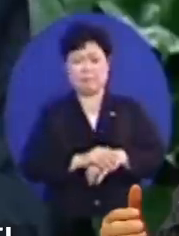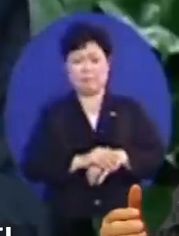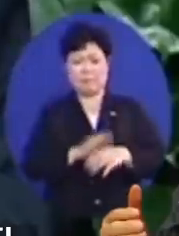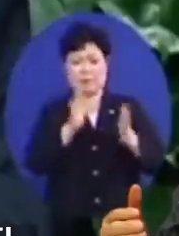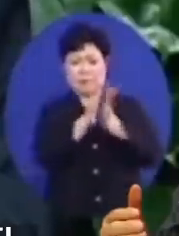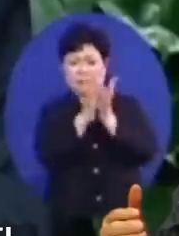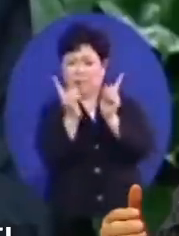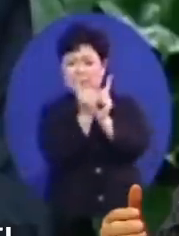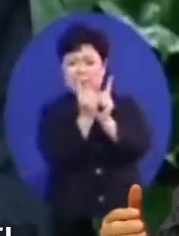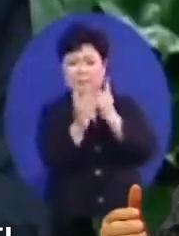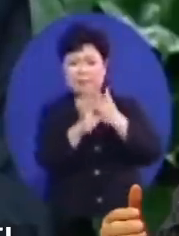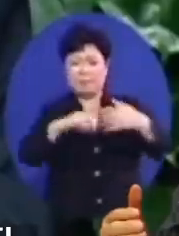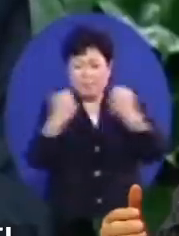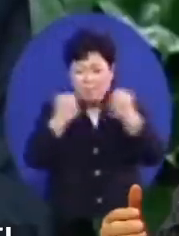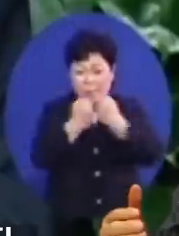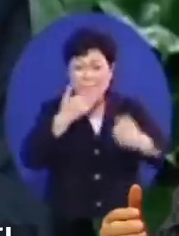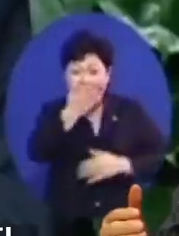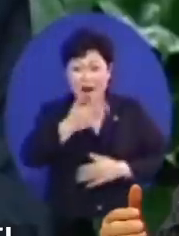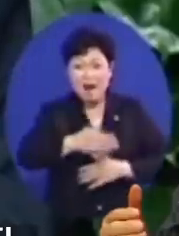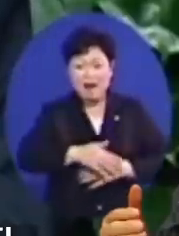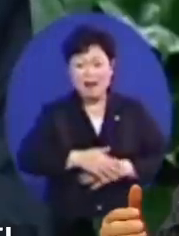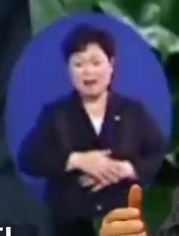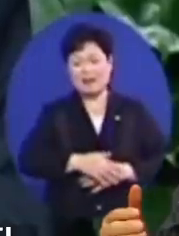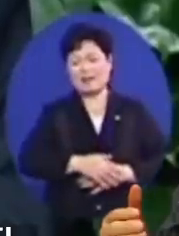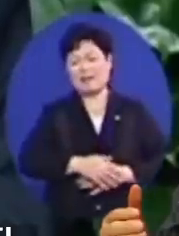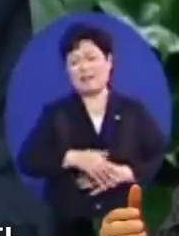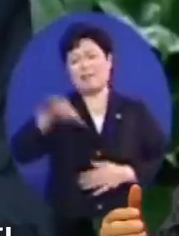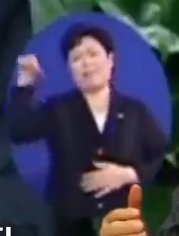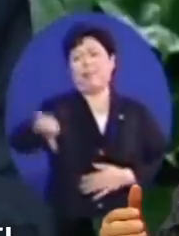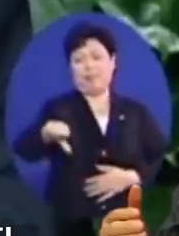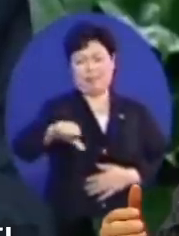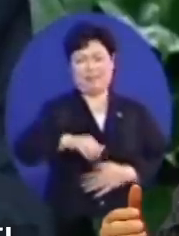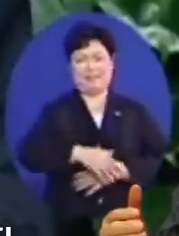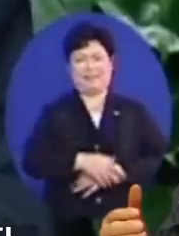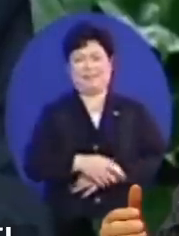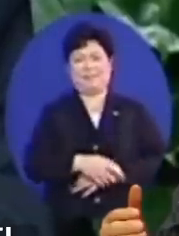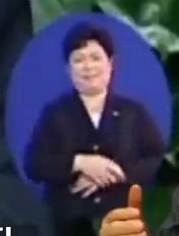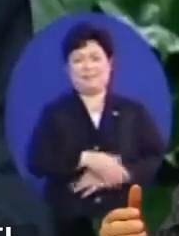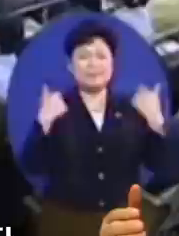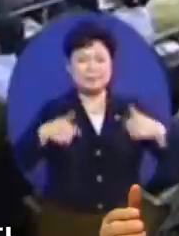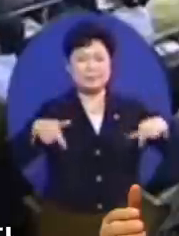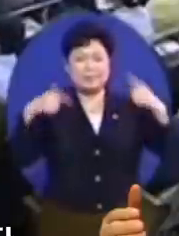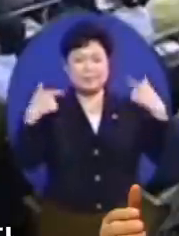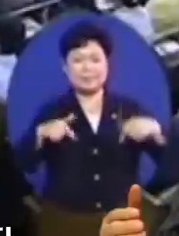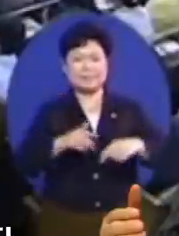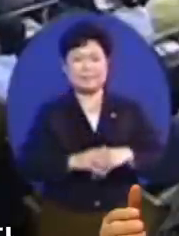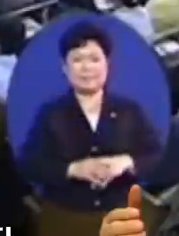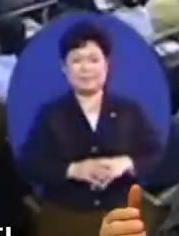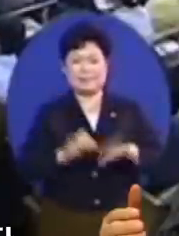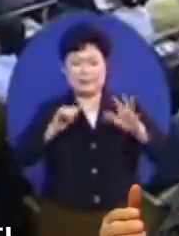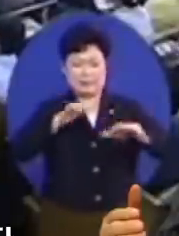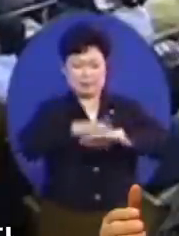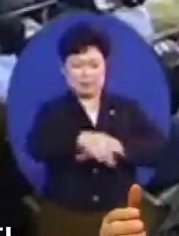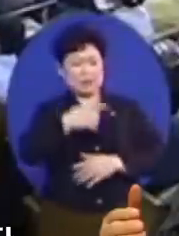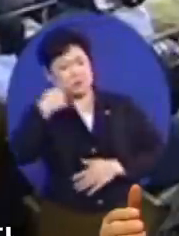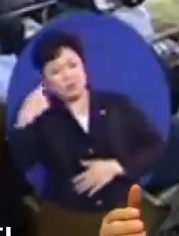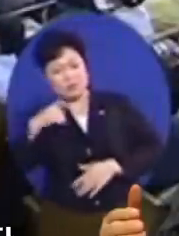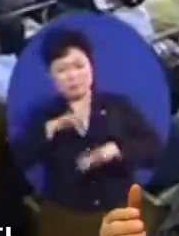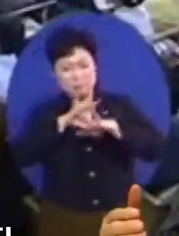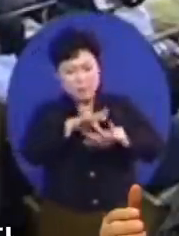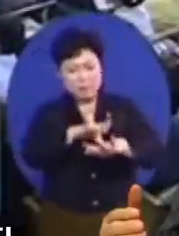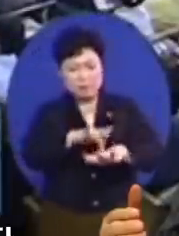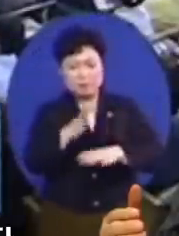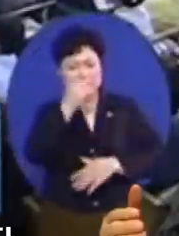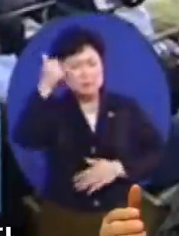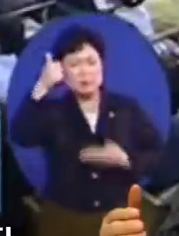해서 싸우겠다고 하면은 질 때가 많습니다. 우리는 항상 세속의 유혹과 마귀를